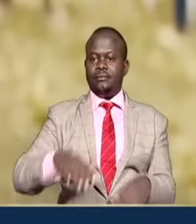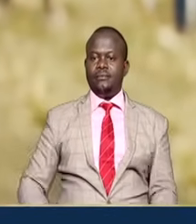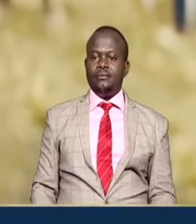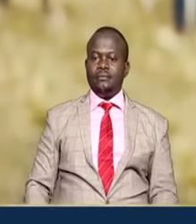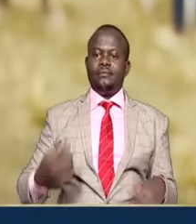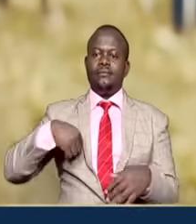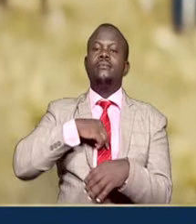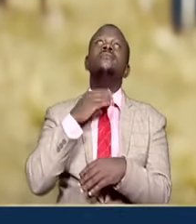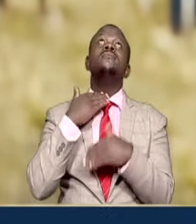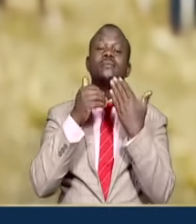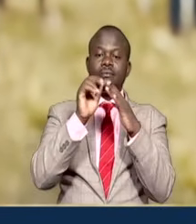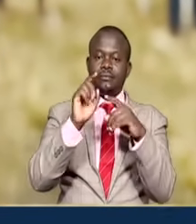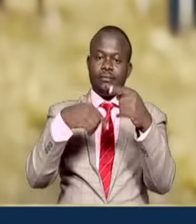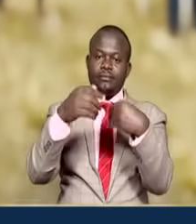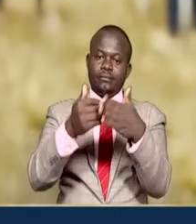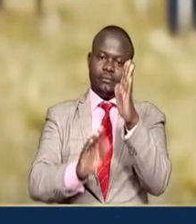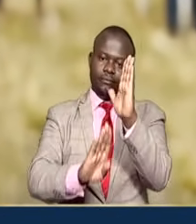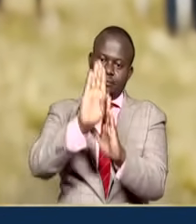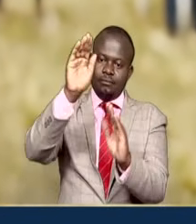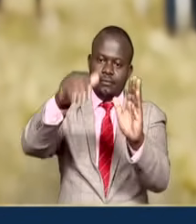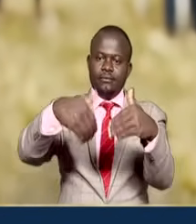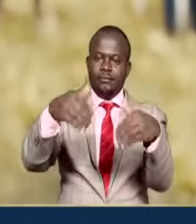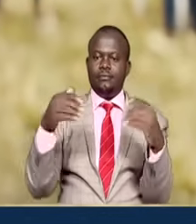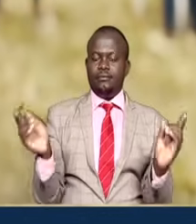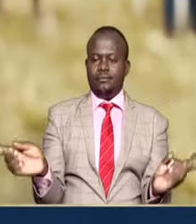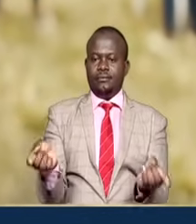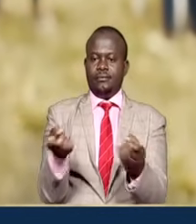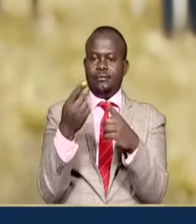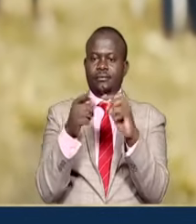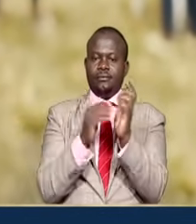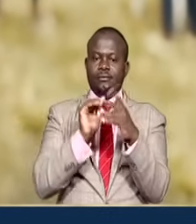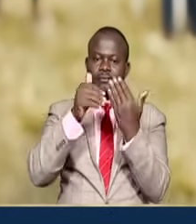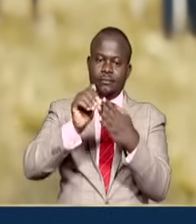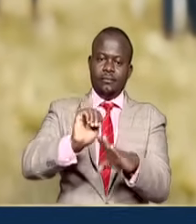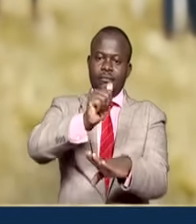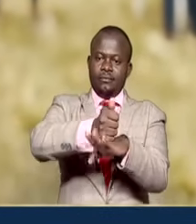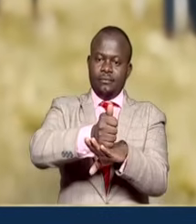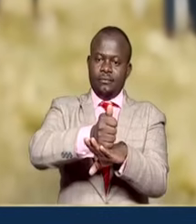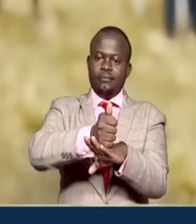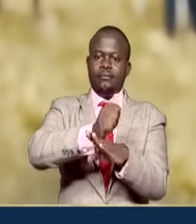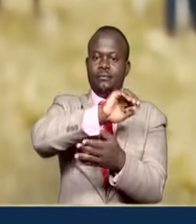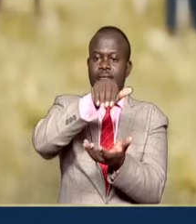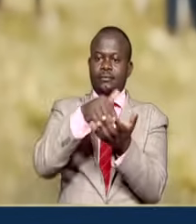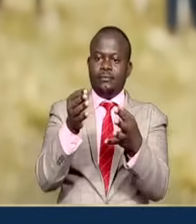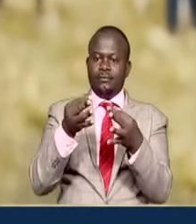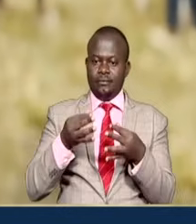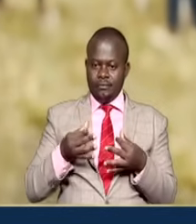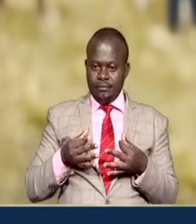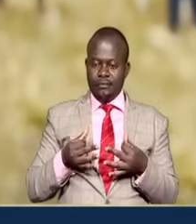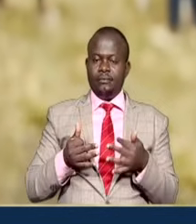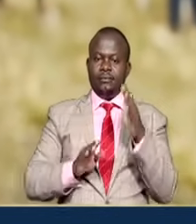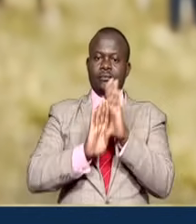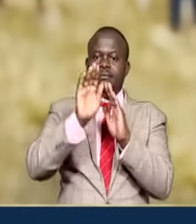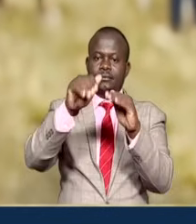yuko hakomezwa guteza imbere ubuhinzi n'ubworozi, hakaba hashyirwaho ikigo cy'imari giteza imbere